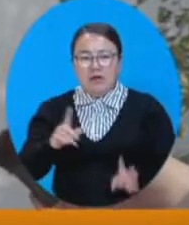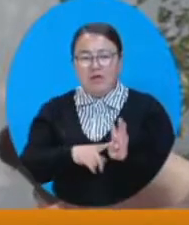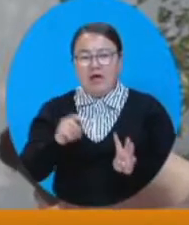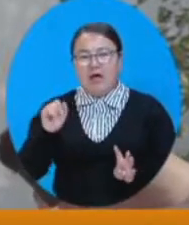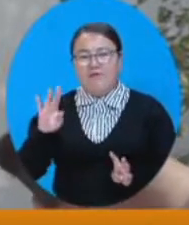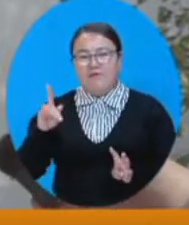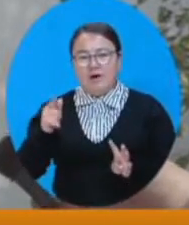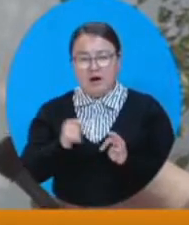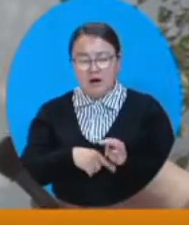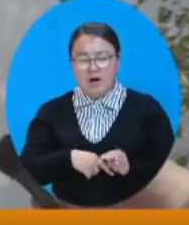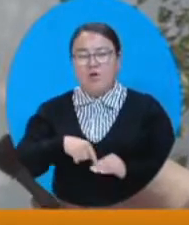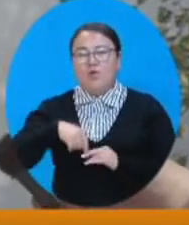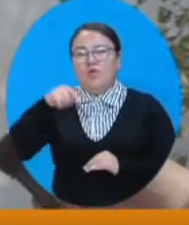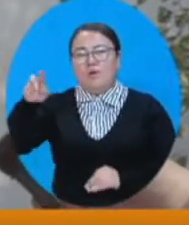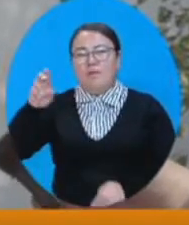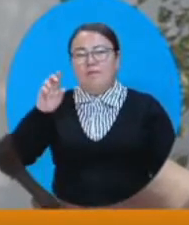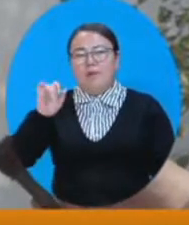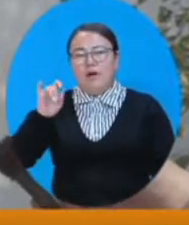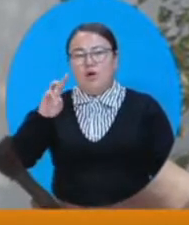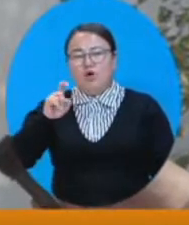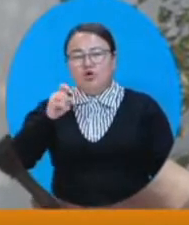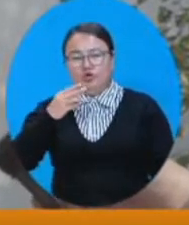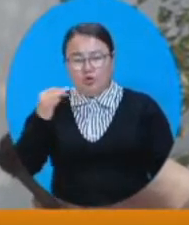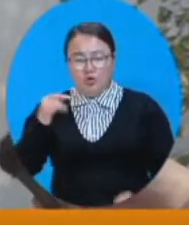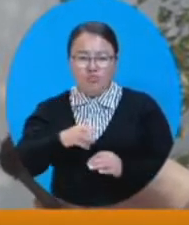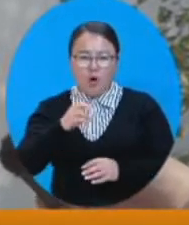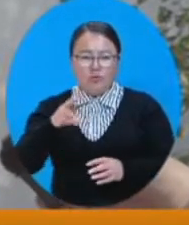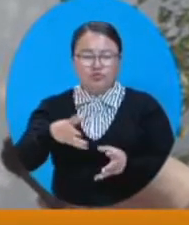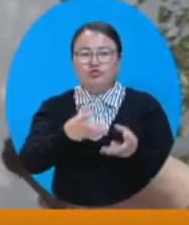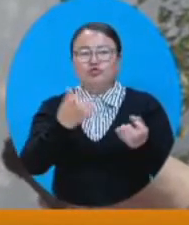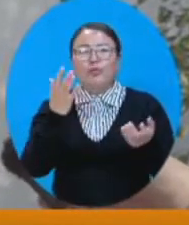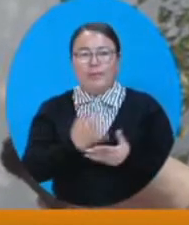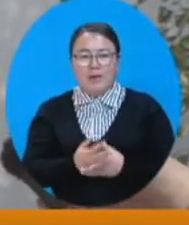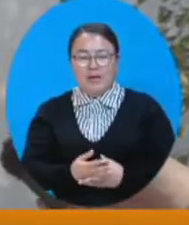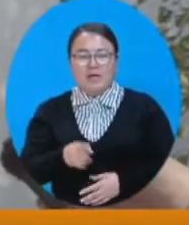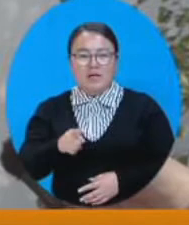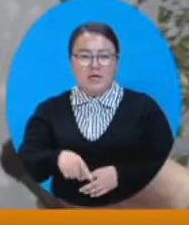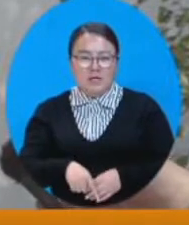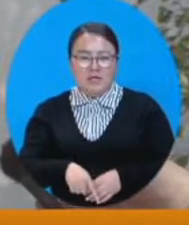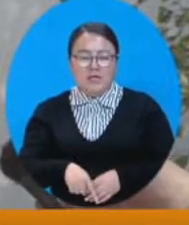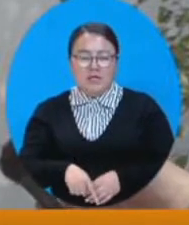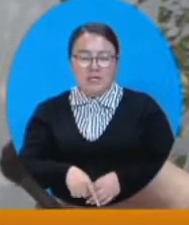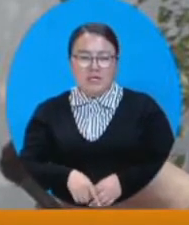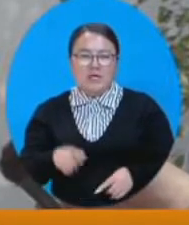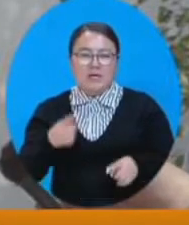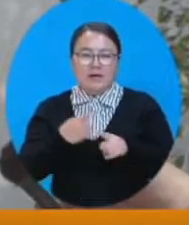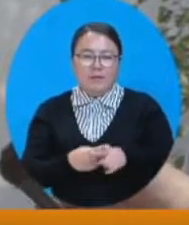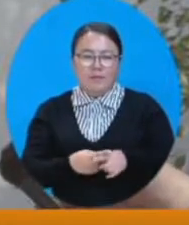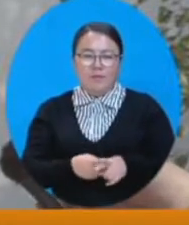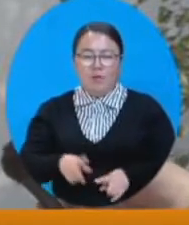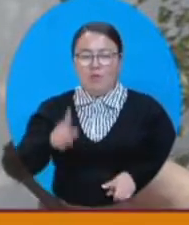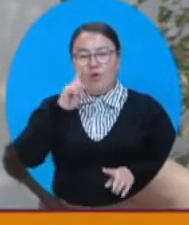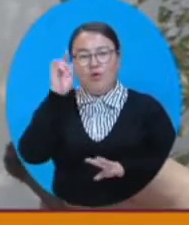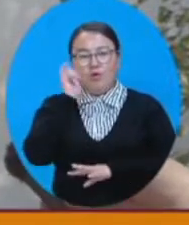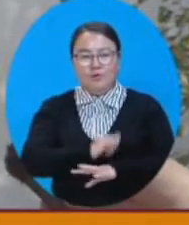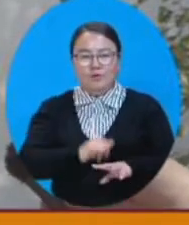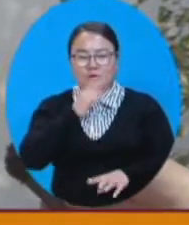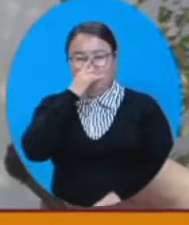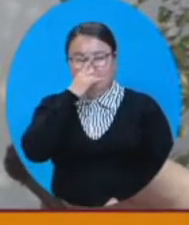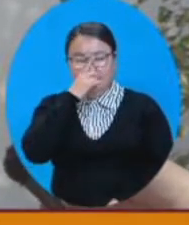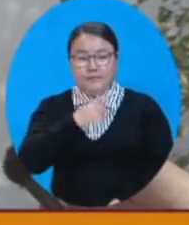байна, Хавиргын бомб байна, Урагшаага Баянхошуу бомб зэрэг бомбууд. За энэний хажуугаар одоо бид ярьж байгаа Монгол